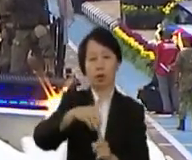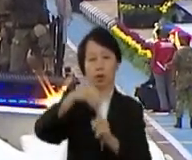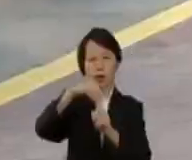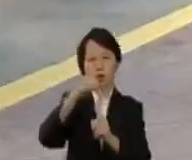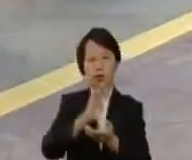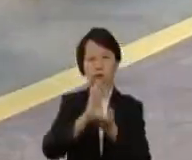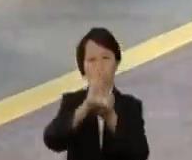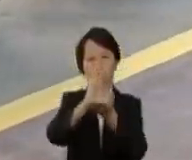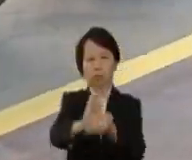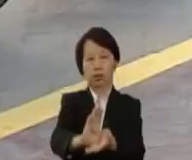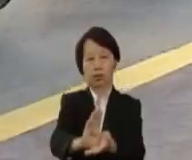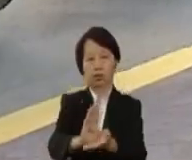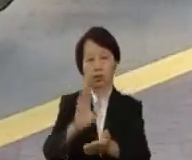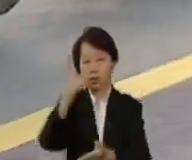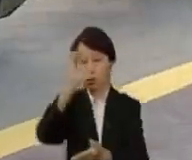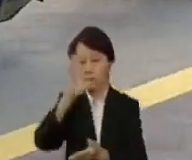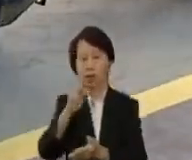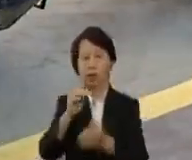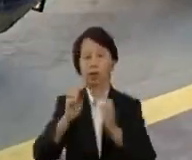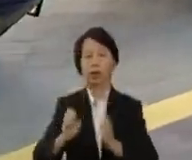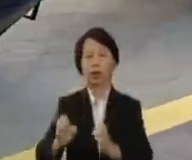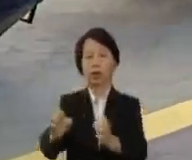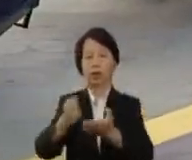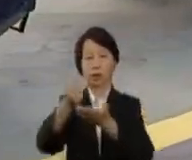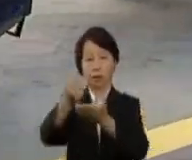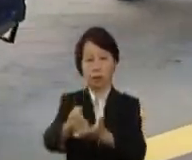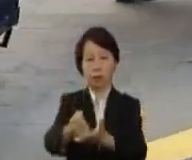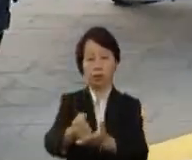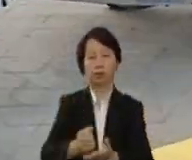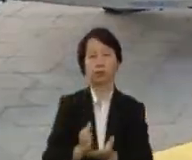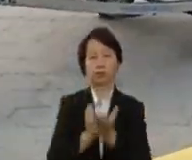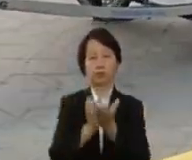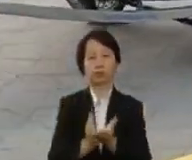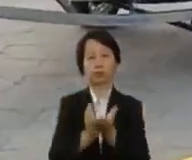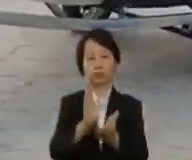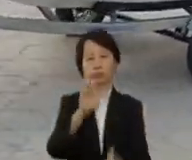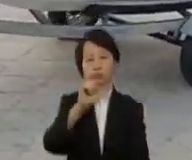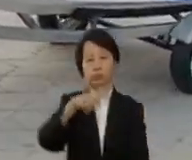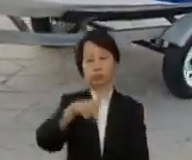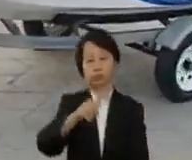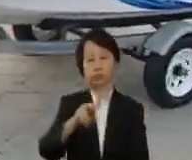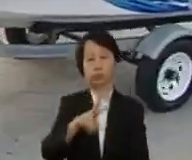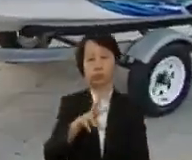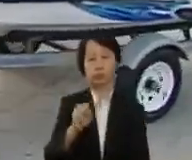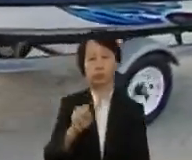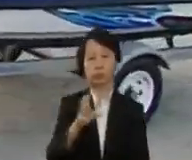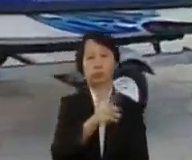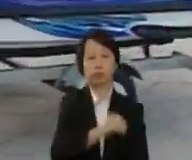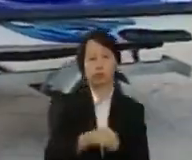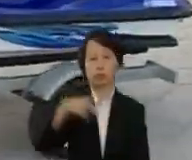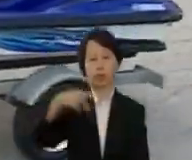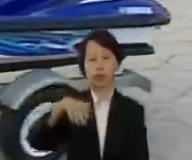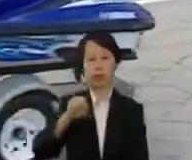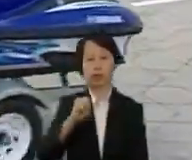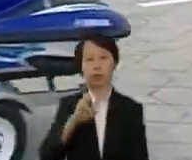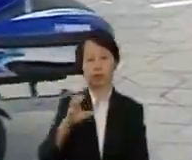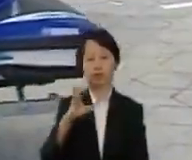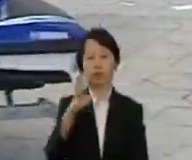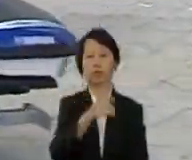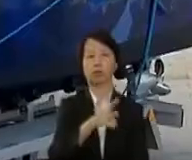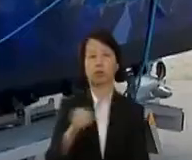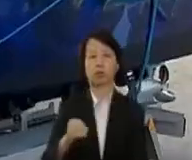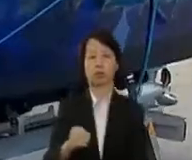juga bantuan search and rescue. Boat Marine jenis Spear dan PSC-38 atau dikenali